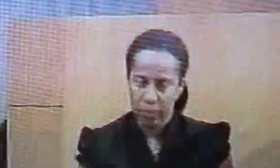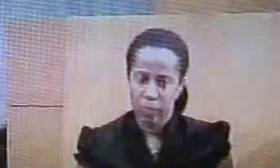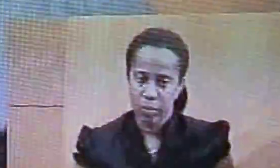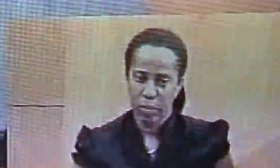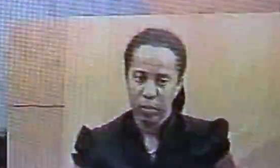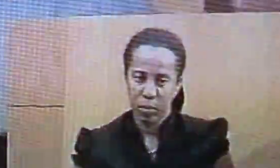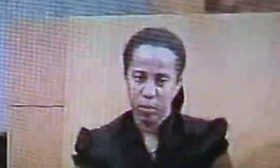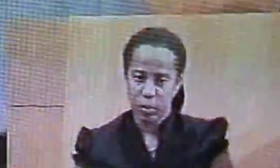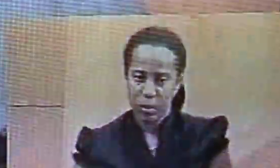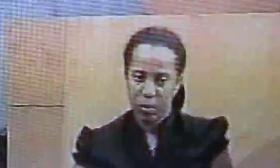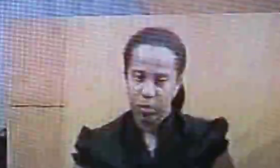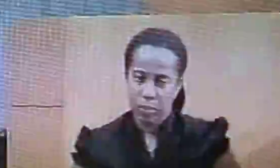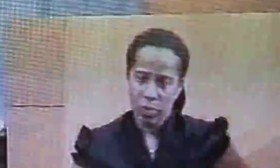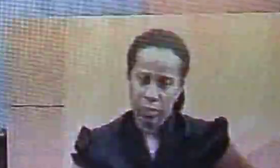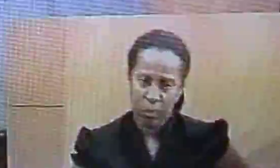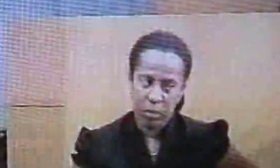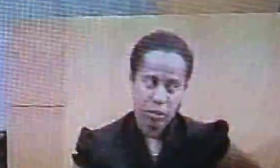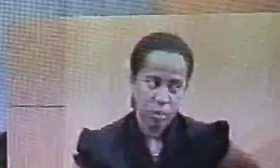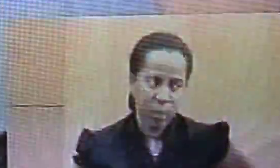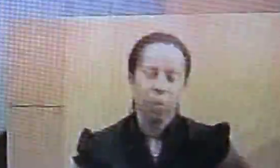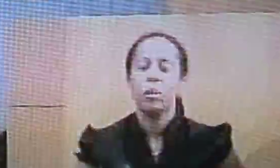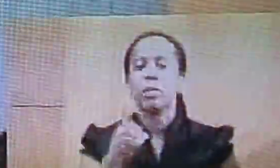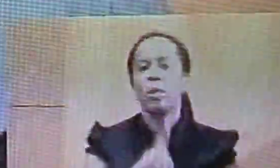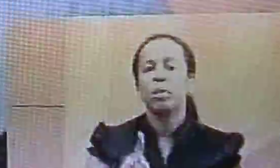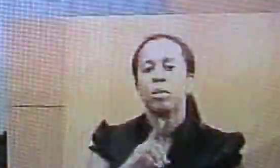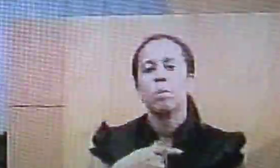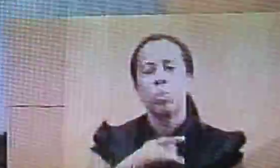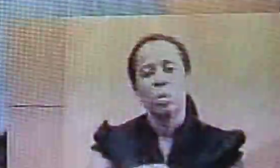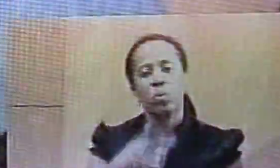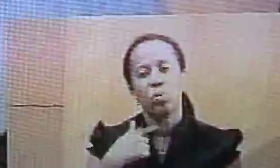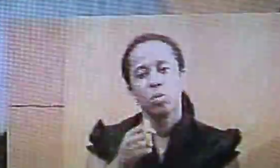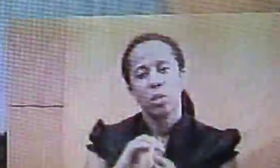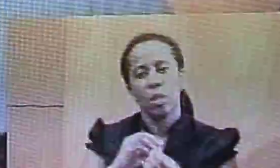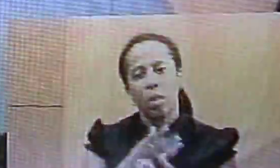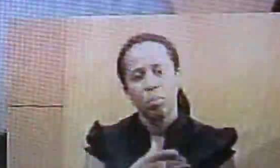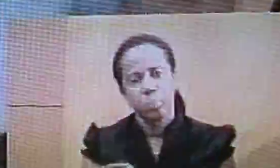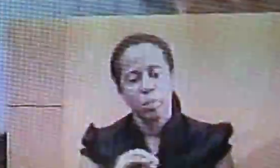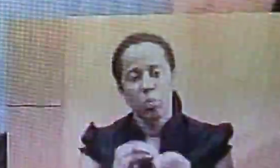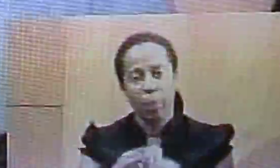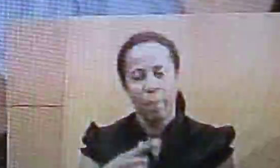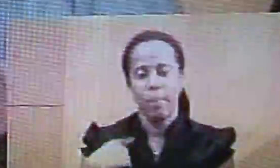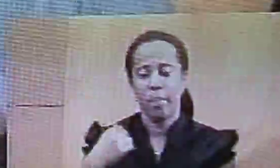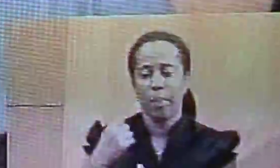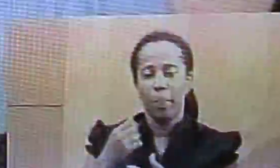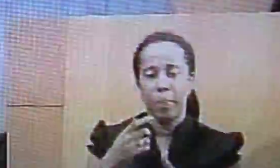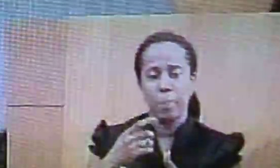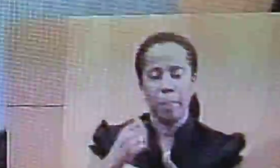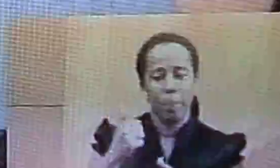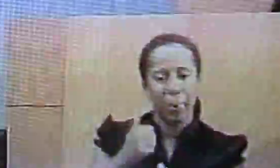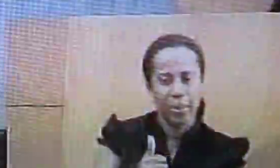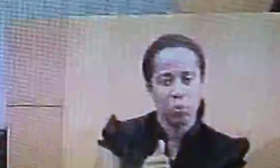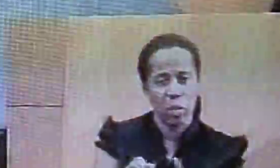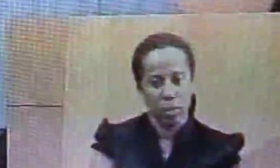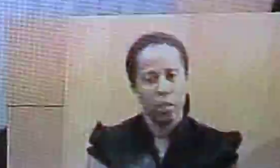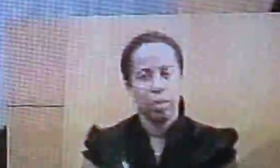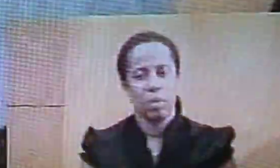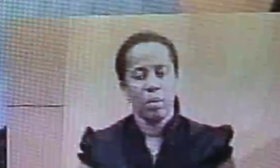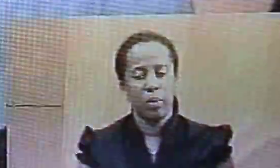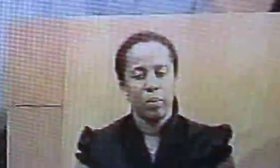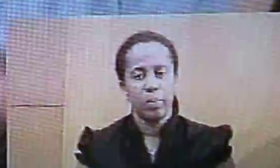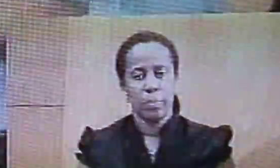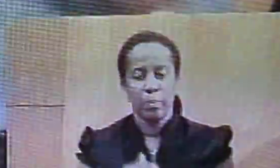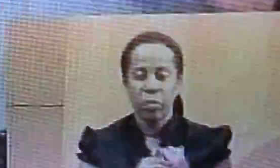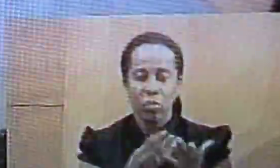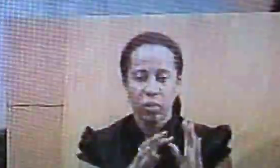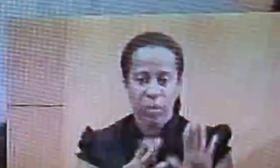Je voulais également dire, non, mais l'ancien aurait pu avoir réglé le problème du patrimoine de l'AFPA depuis 1984, nous l'avons réglé bien plus tard. Je